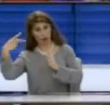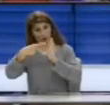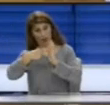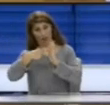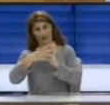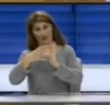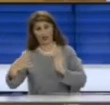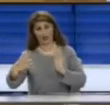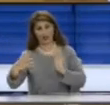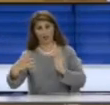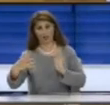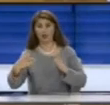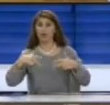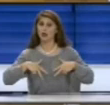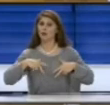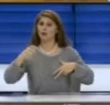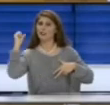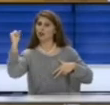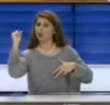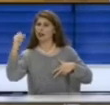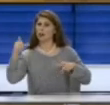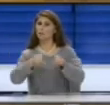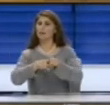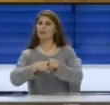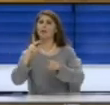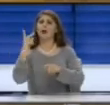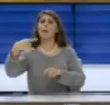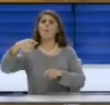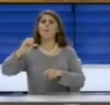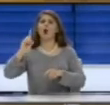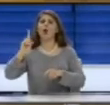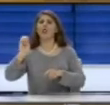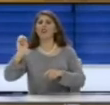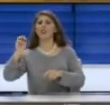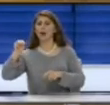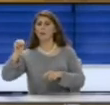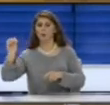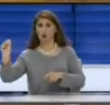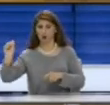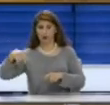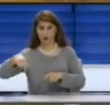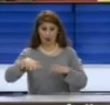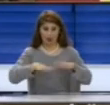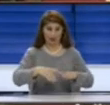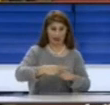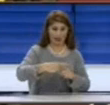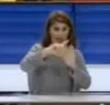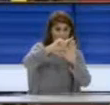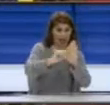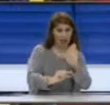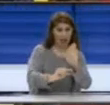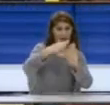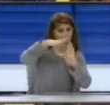2019. Κυβέρνηση σοσιαλιστική μαζί με τους Ποδέμος, κύριε Κατρίνη και κύριε Τσίπρα. Ανεργία σήμερα στην Ελλάδα κάτω από